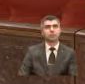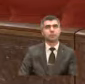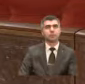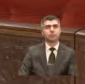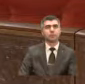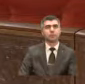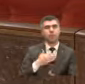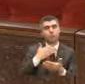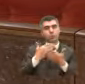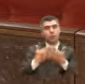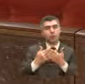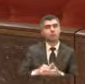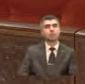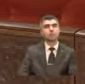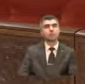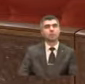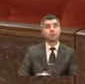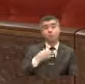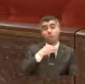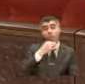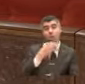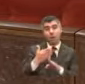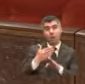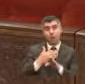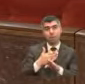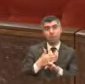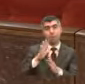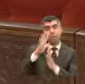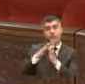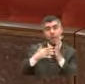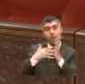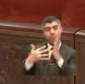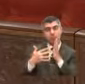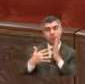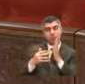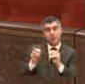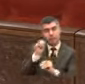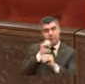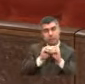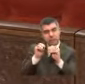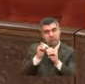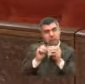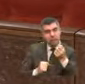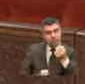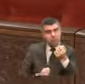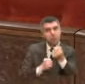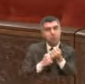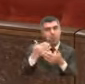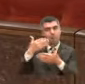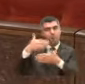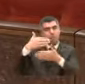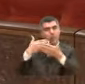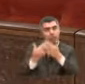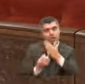شكرا سيد النائب. انا قلت بانه هناك برنامج لتأهيل المستشفيات لا من فيما يتعلق بالبنايات الجديدة